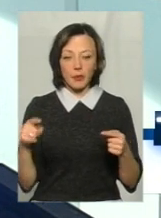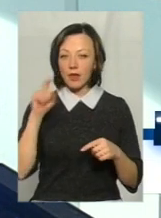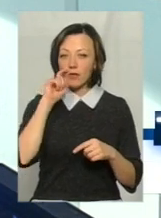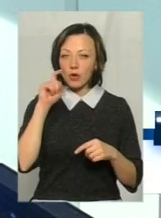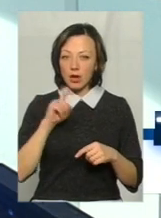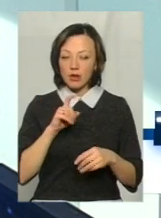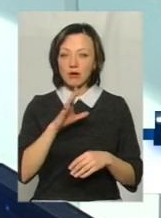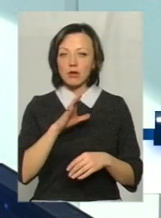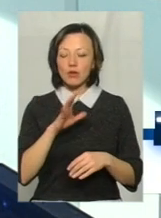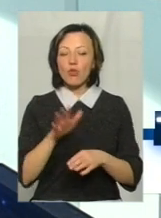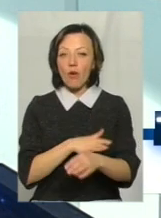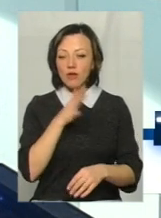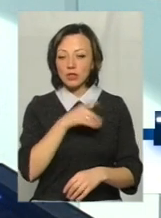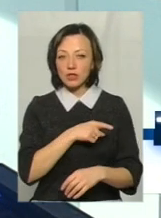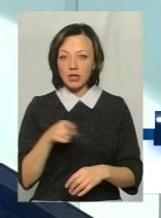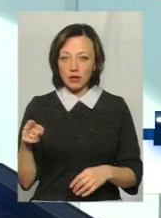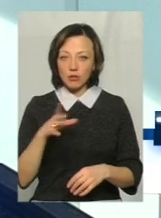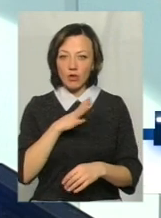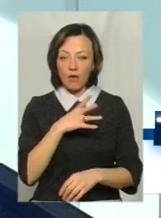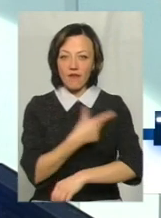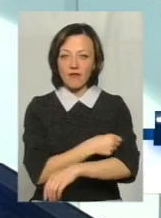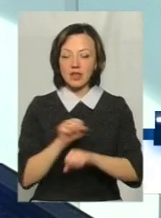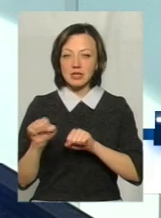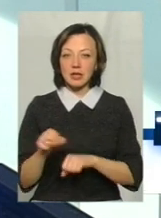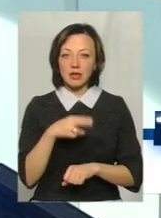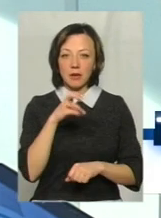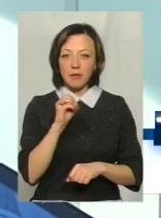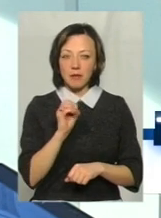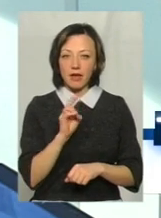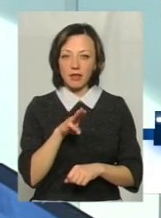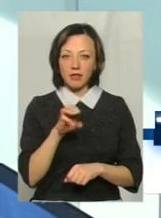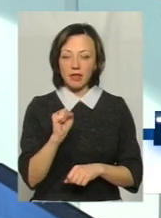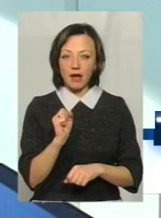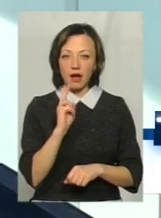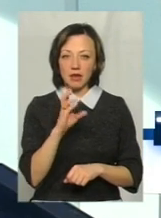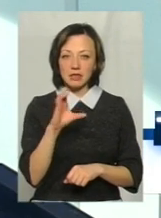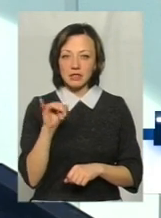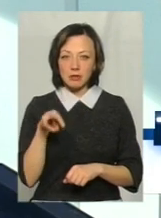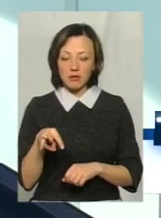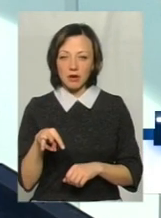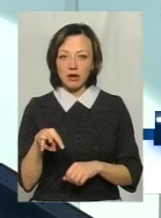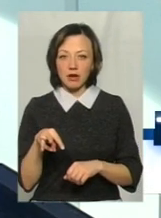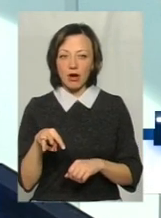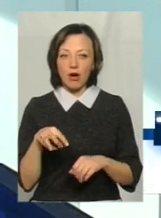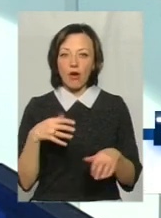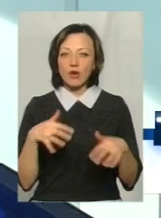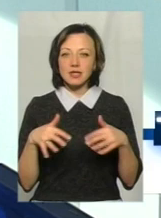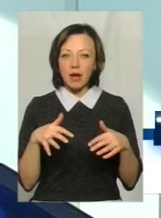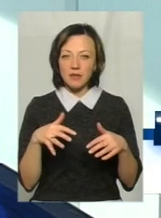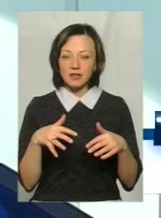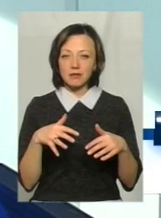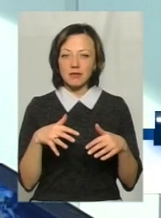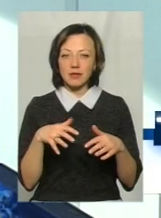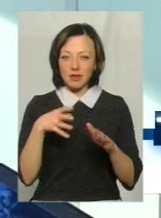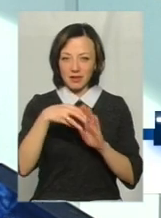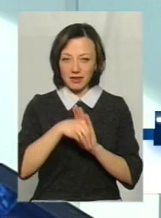була достатня кількість вакцини Пентаксим і Інфанрікс. Це вакцина з ослабленим кашлюковим компонентом. Тобто